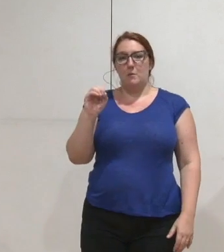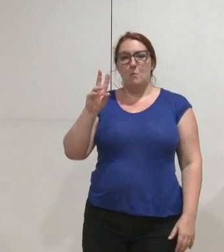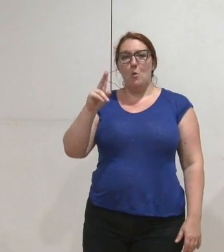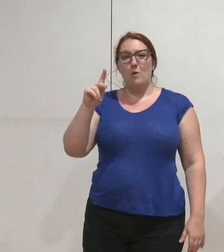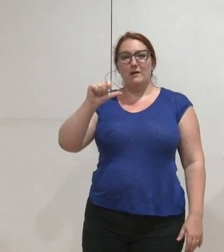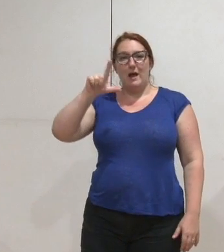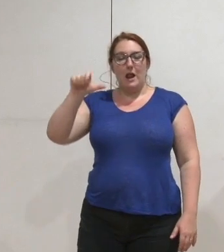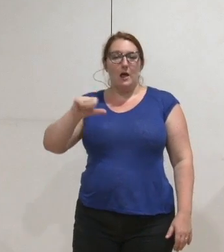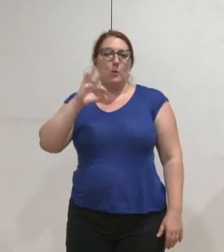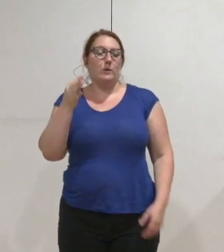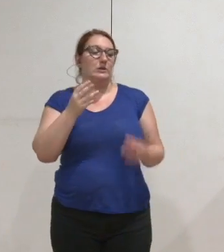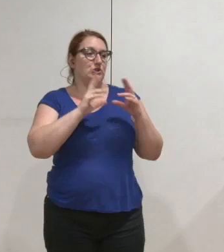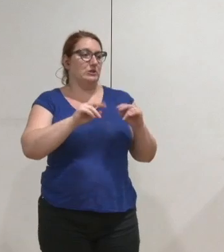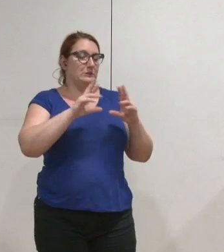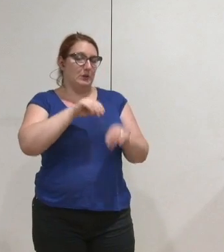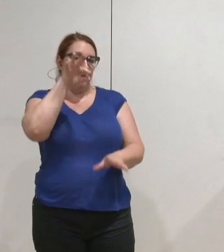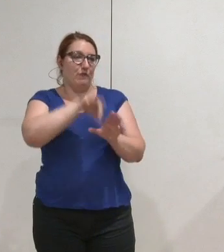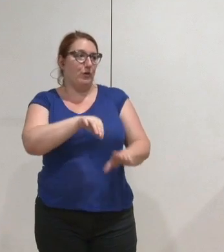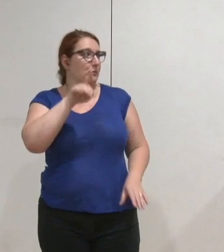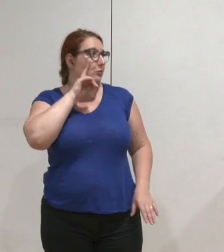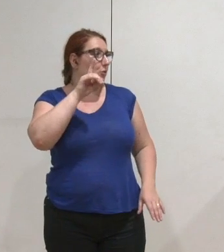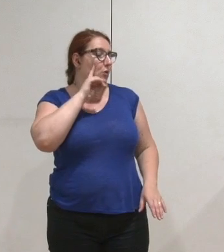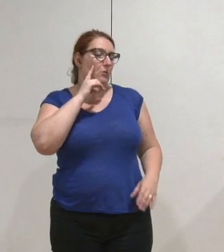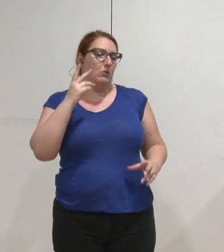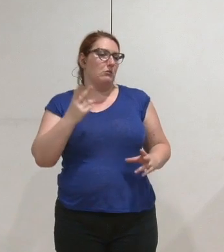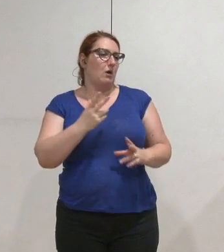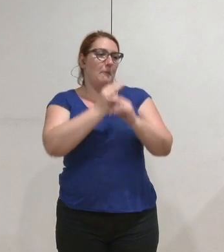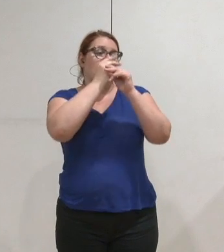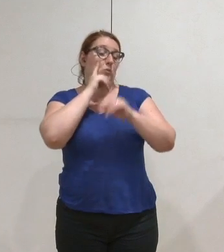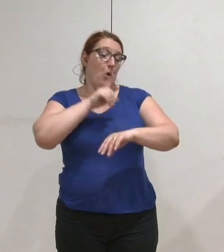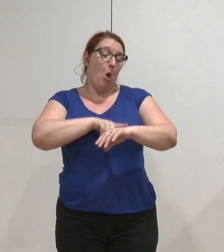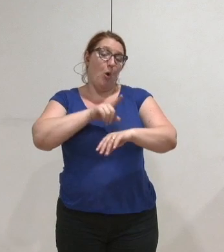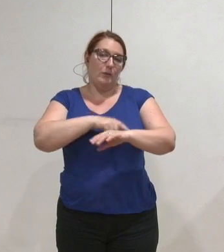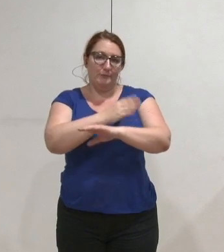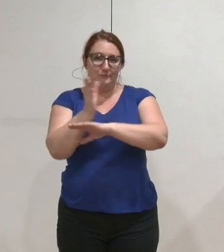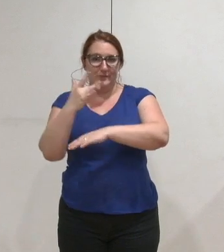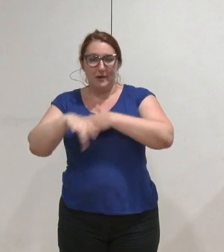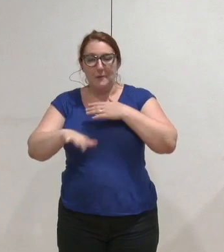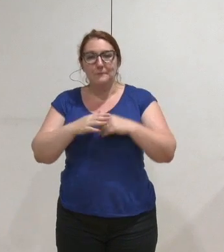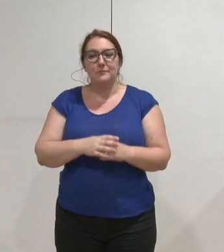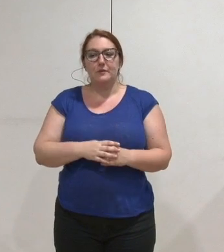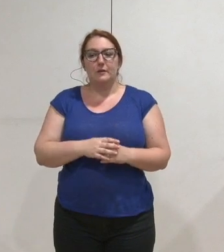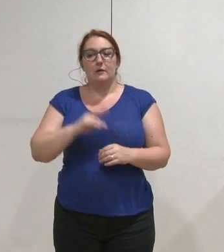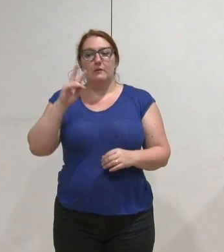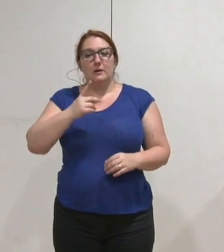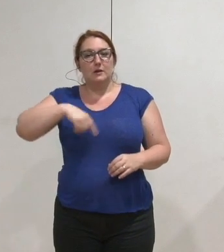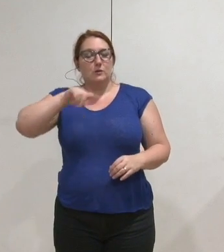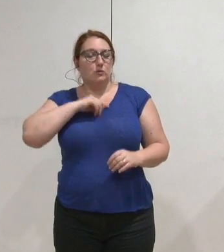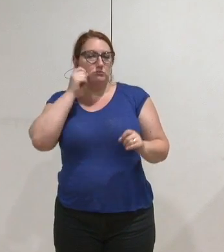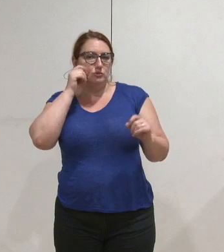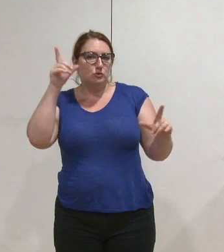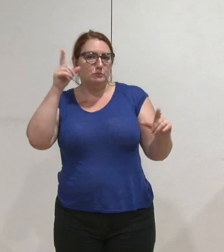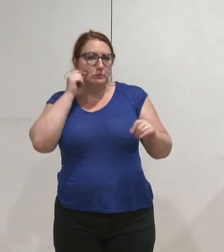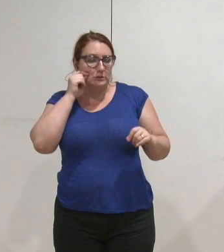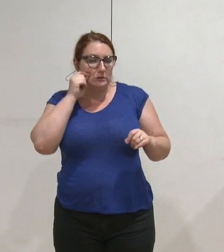une une petite explication de vote qui sera rapide vu l'heure nous avons été un peu surpris en fait de découvrir